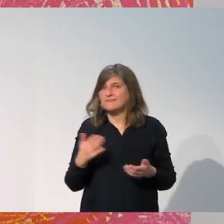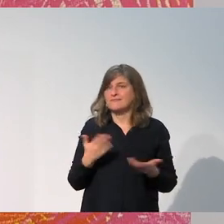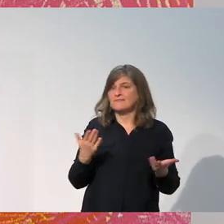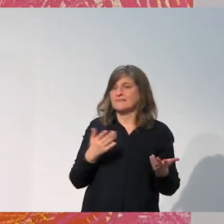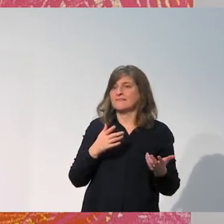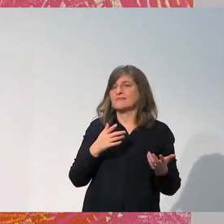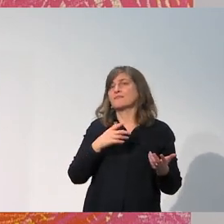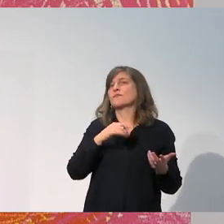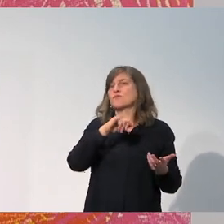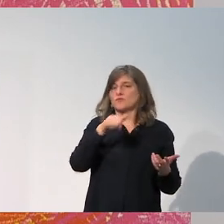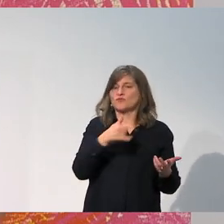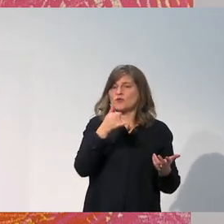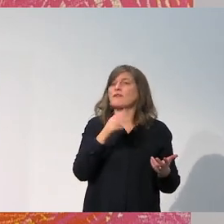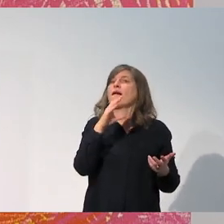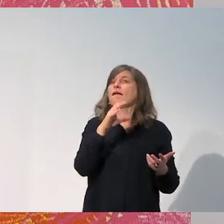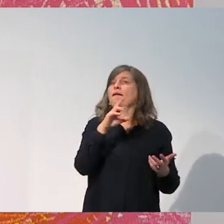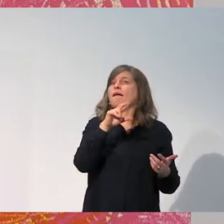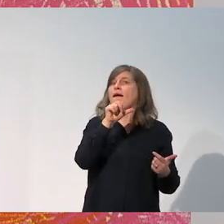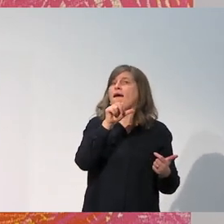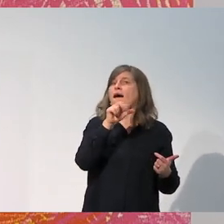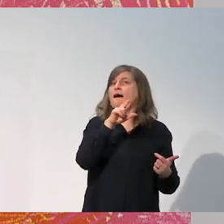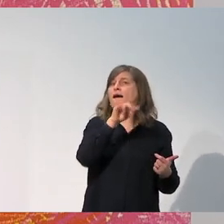de Jonathan Crary, qui explique très bien